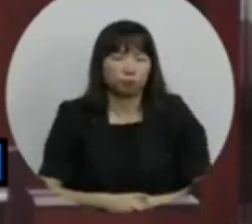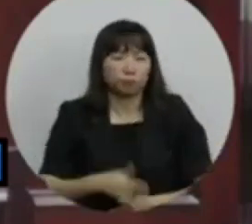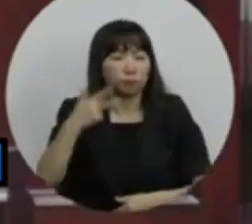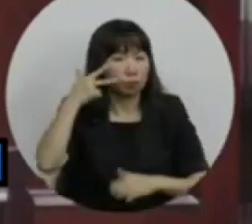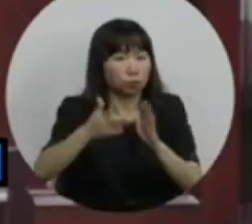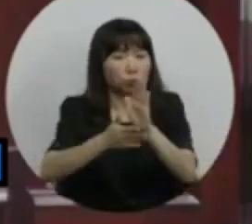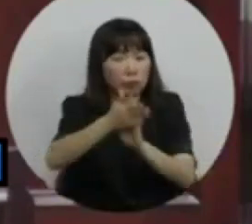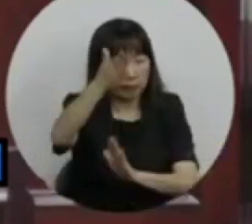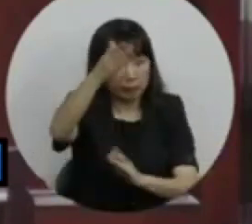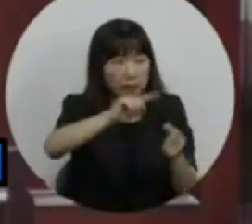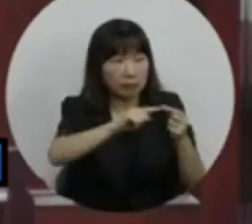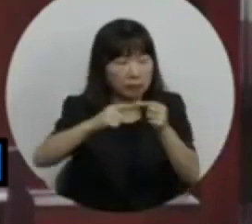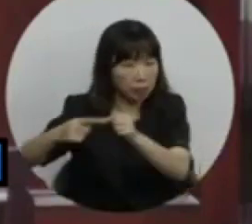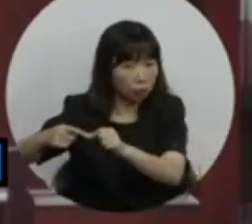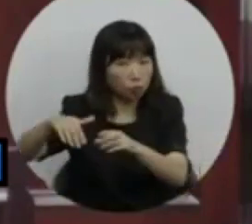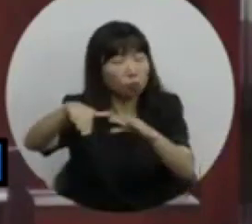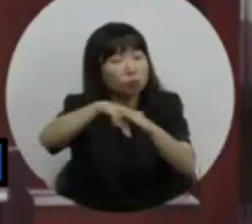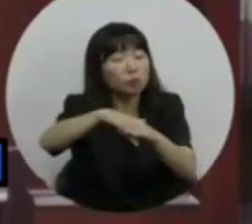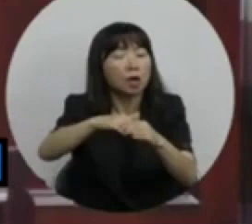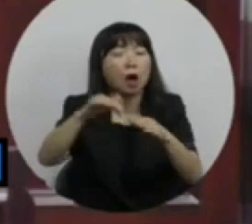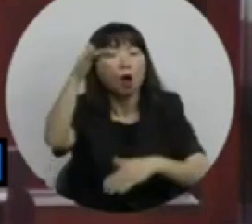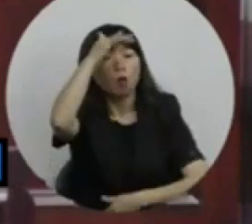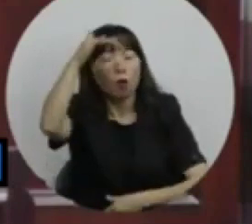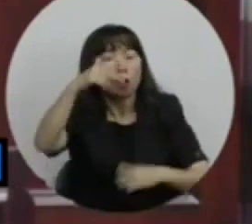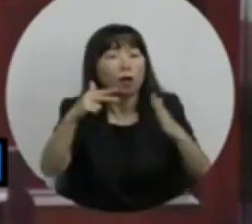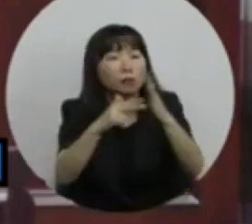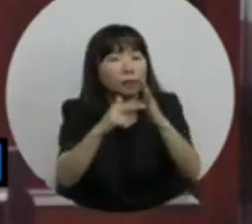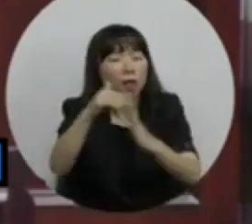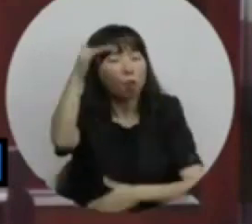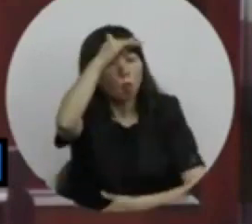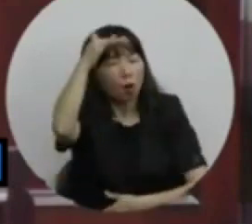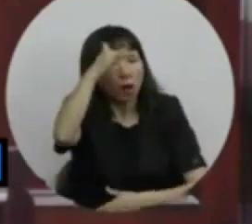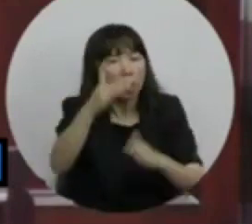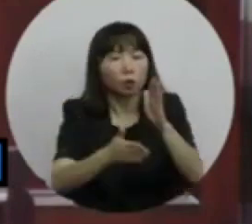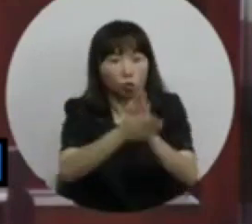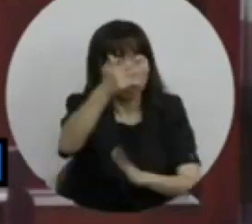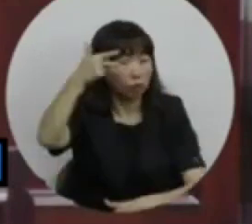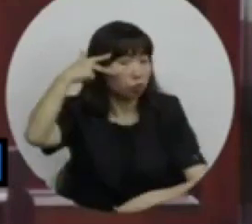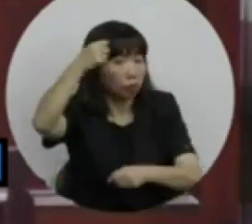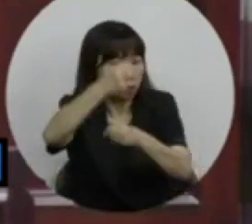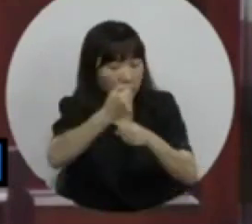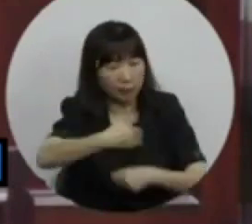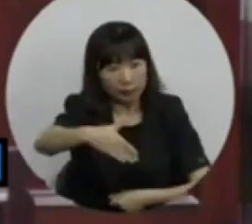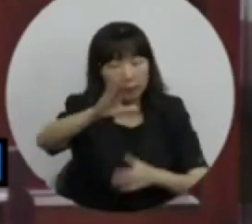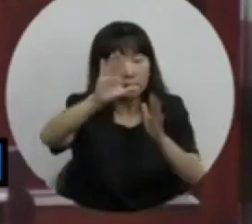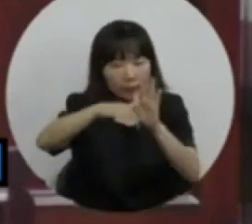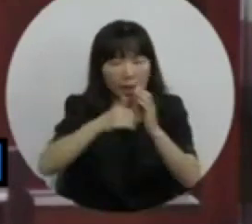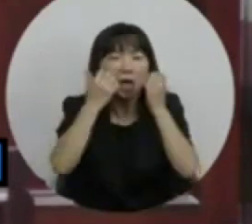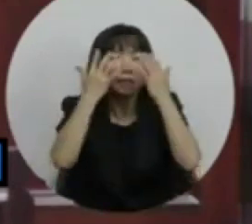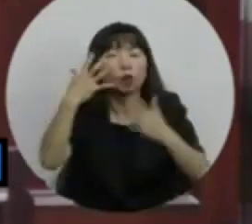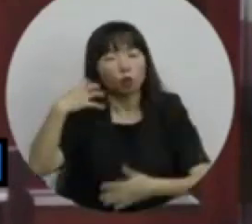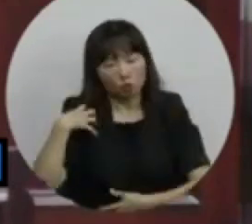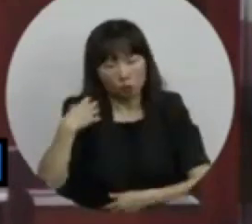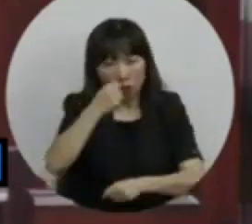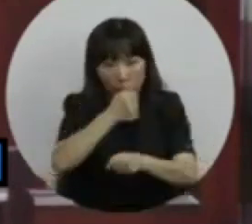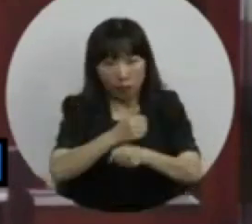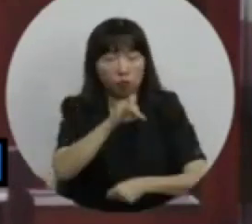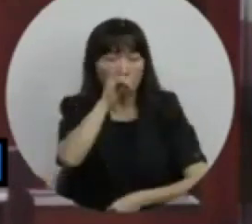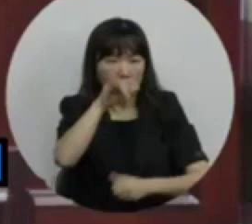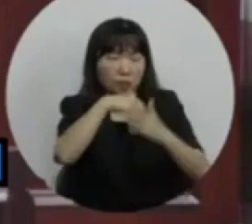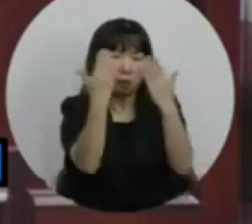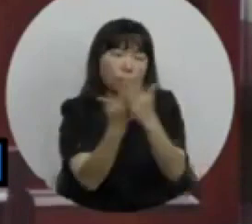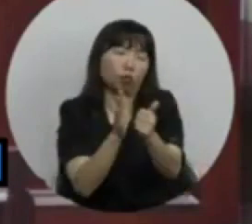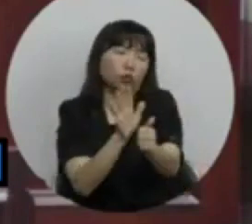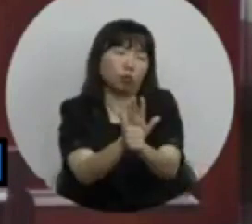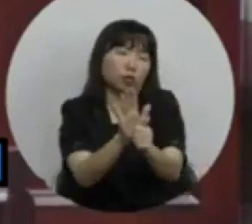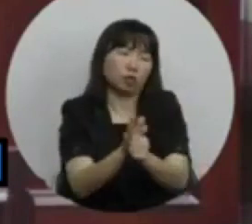여주시는 세종문화관광재단이 관광도시 여주를 만드는 데 새로운 역할을 해낼 수 있도록 모든